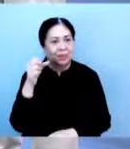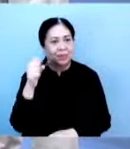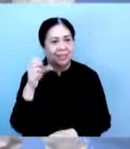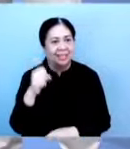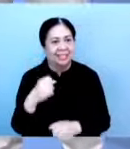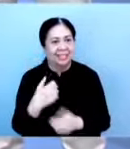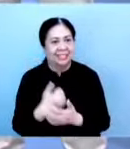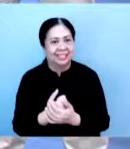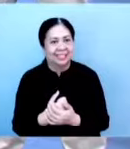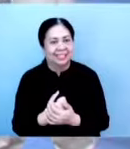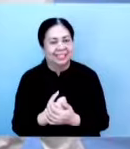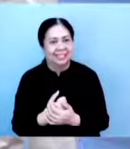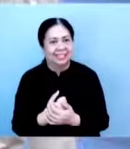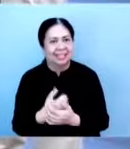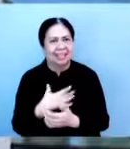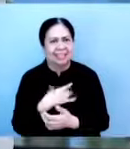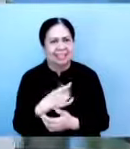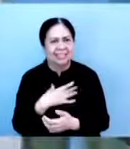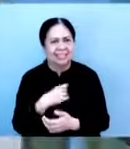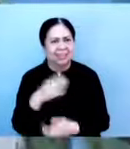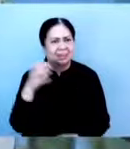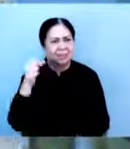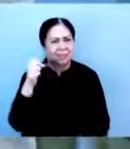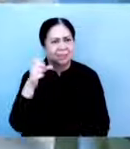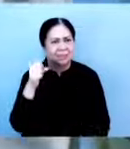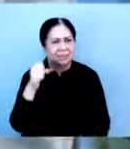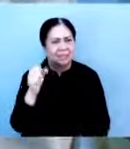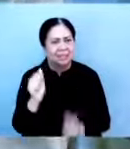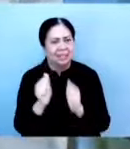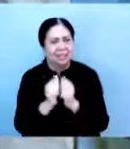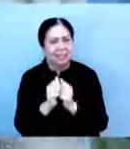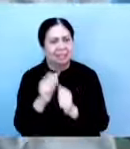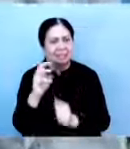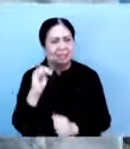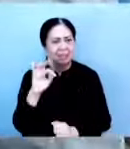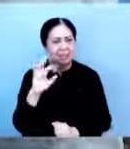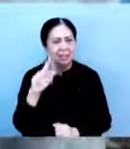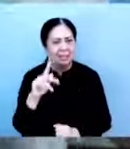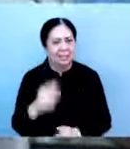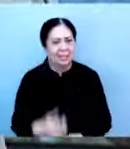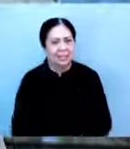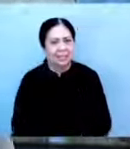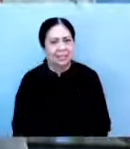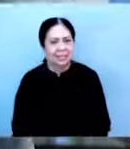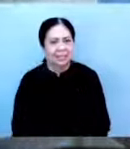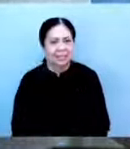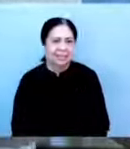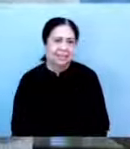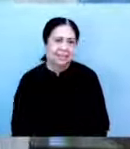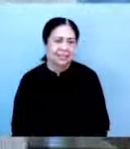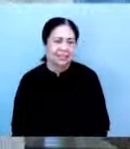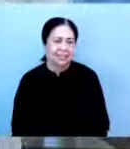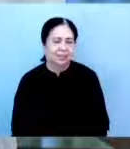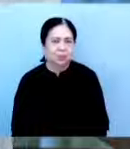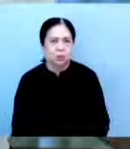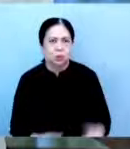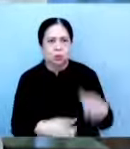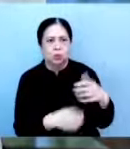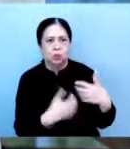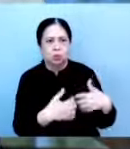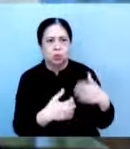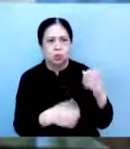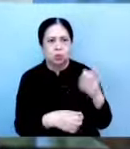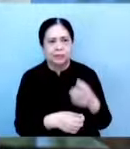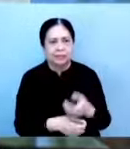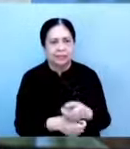Wow Gusto ko ng milk naan kasamaan milk ba nakak Oo so habang ginagawa yan ni Mommy Chiki